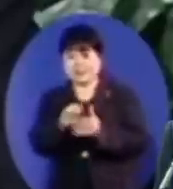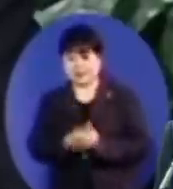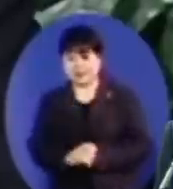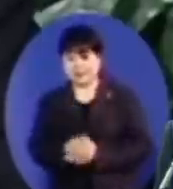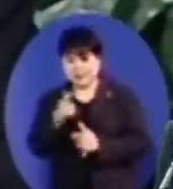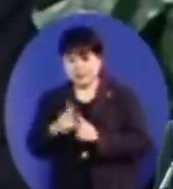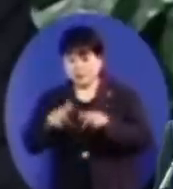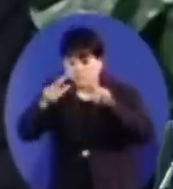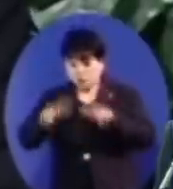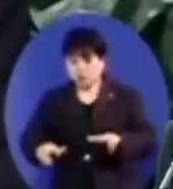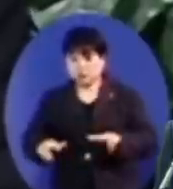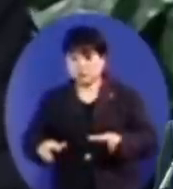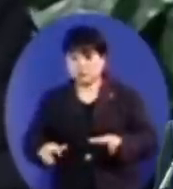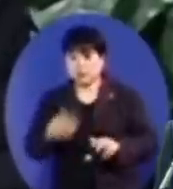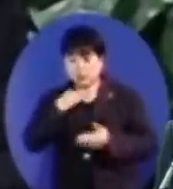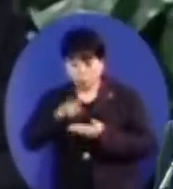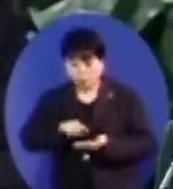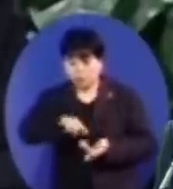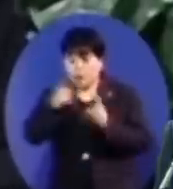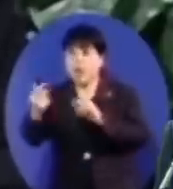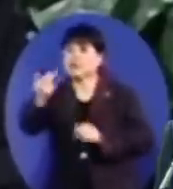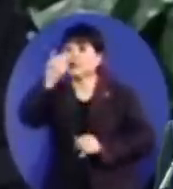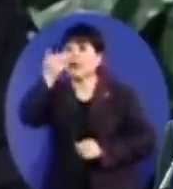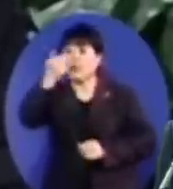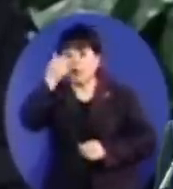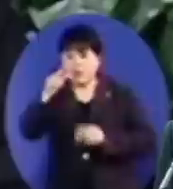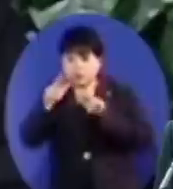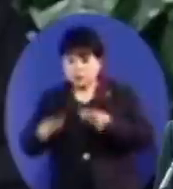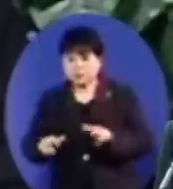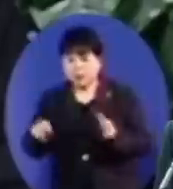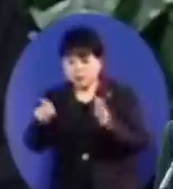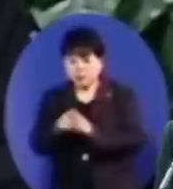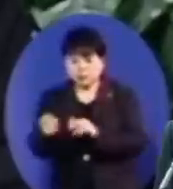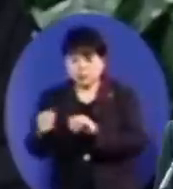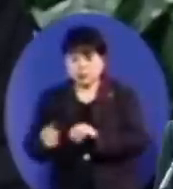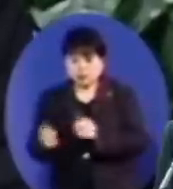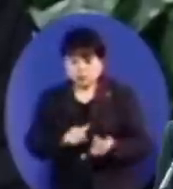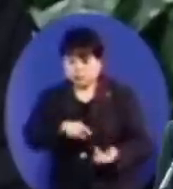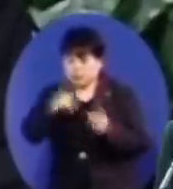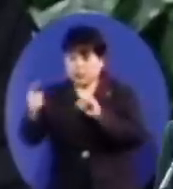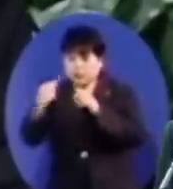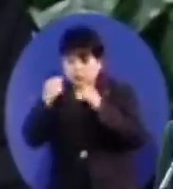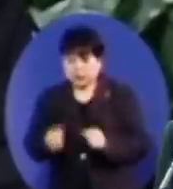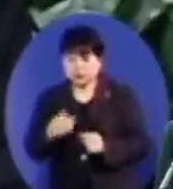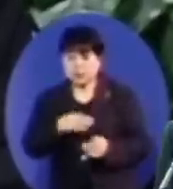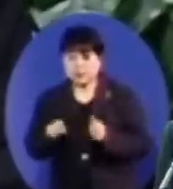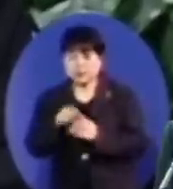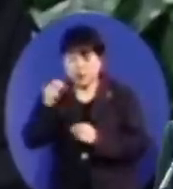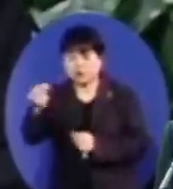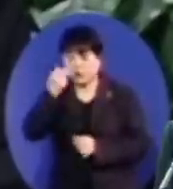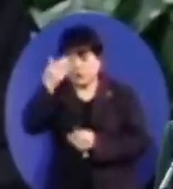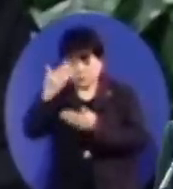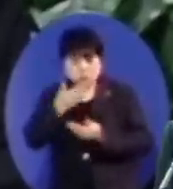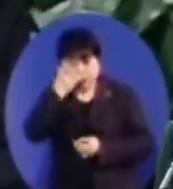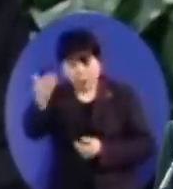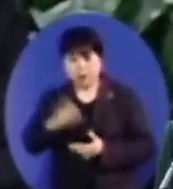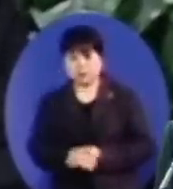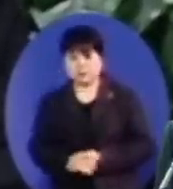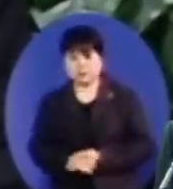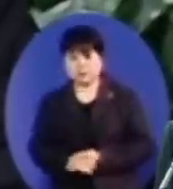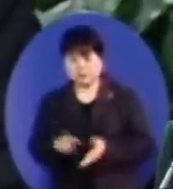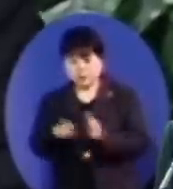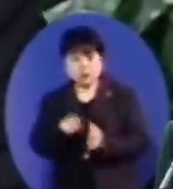예수님, 지금 내가 곧 부활이요 생명이다. 지금 나를 믿는 자는 죽어도 살겠고 살아서 나를 믿는 자는 영원히 죽음을 보지 않으려니 이것을